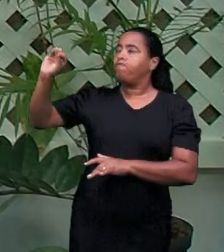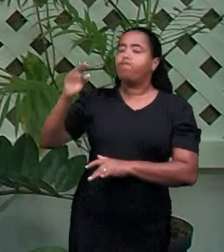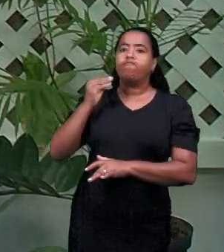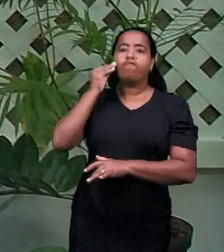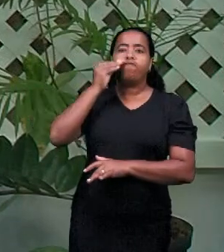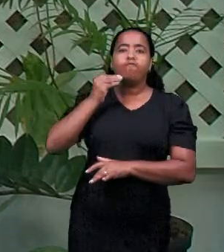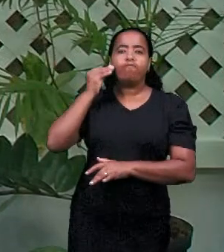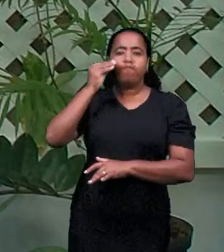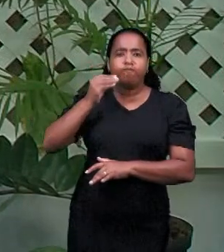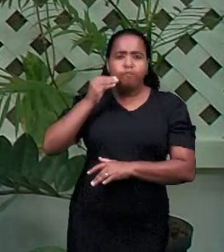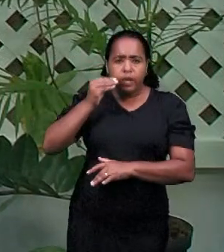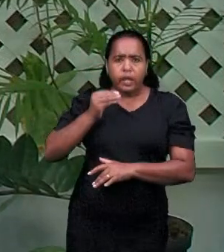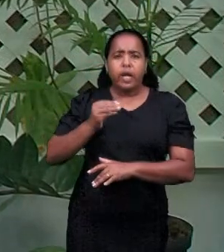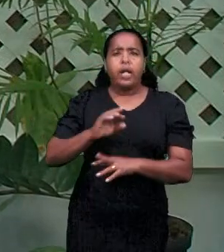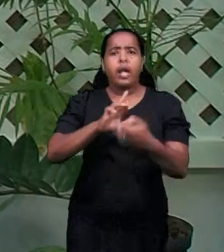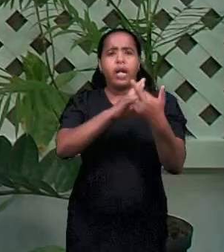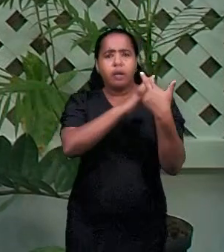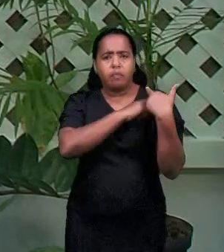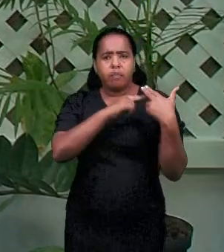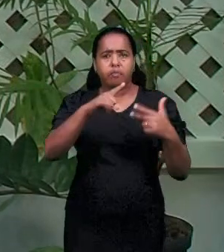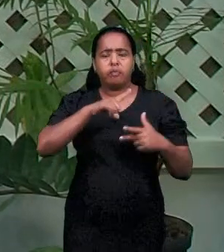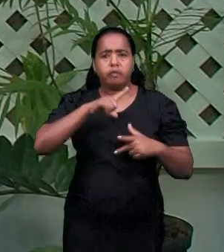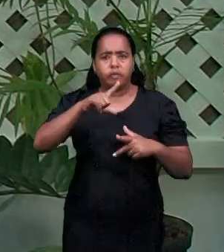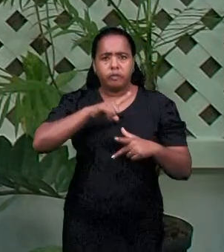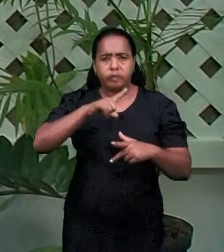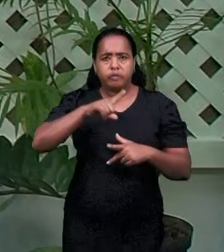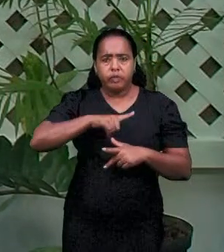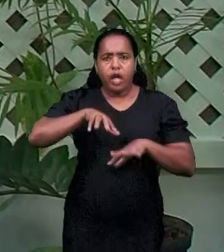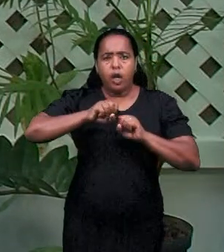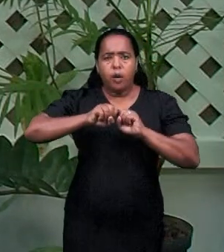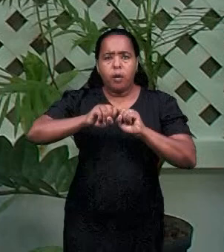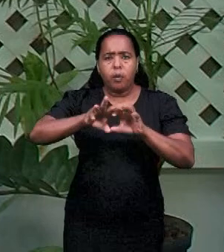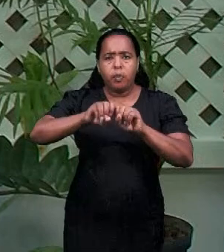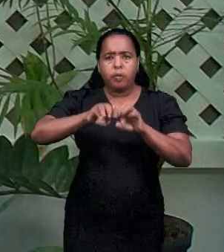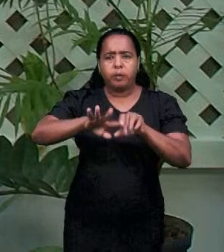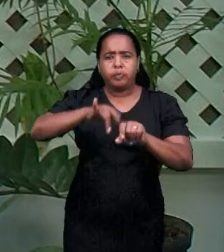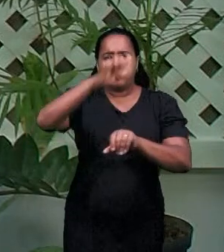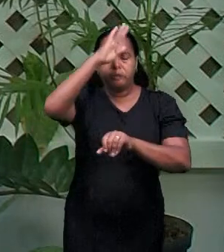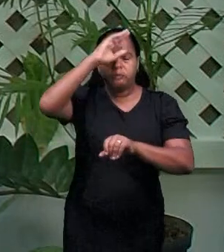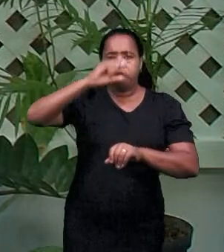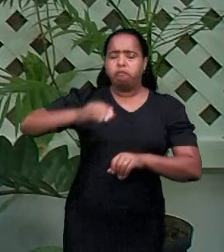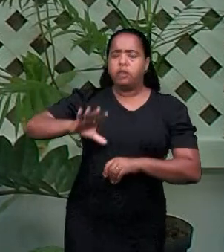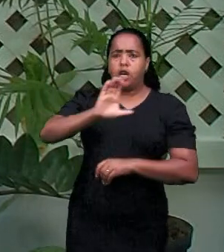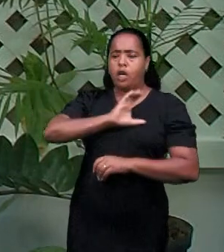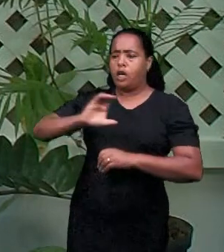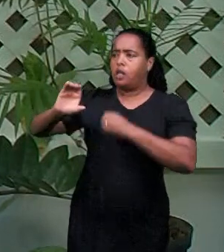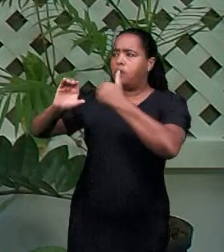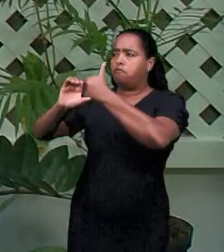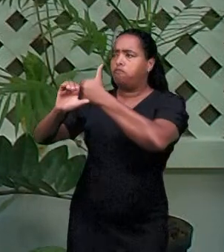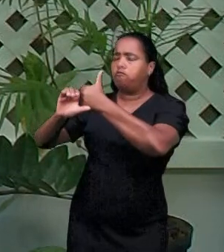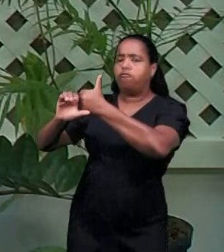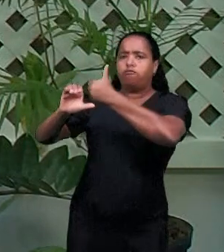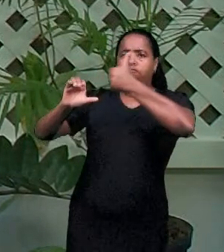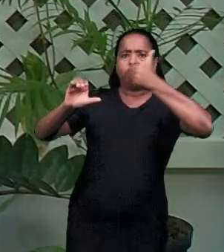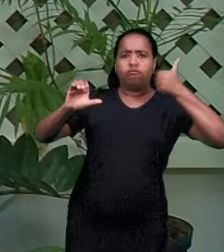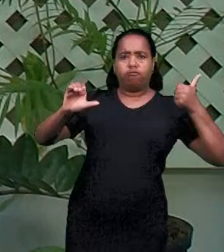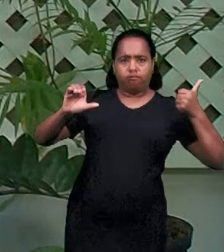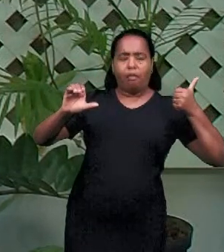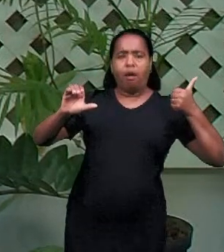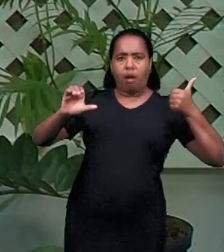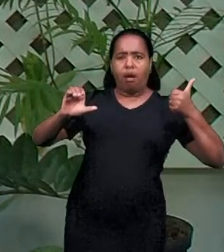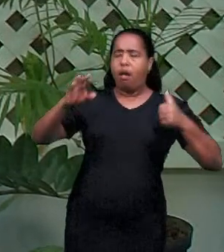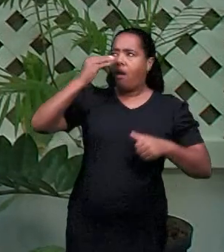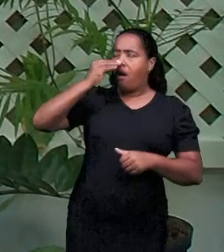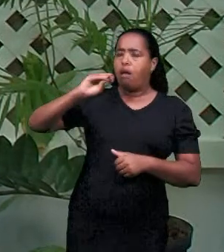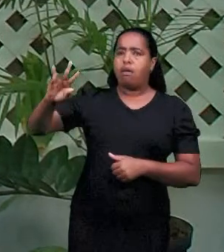l'Antichrist. Donc, en ce moment, il renie le sang, la parole. Il renie tout cela. Il renie le Père, le Fils. C'est